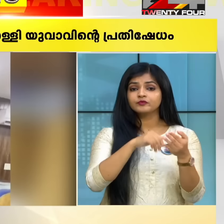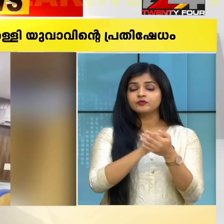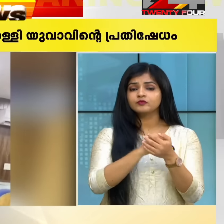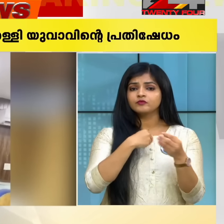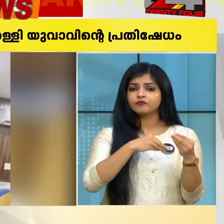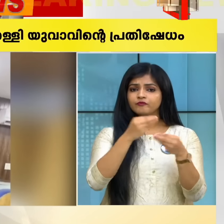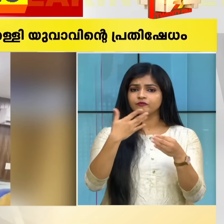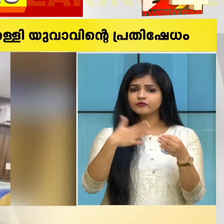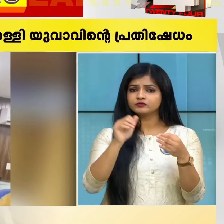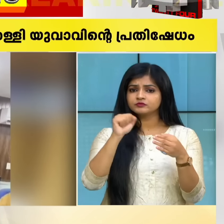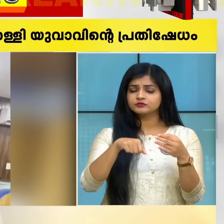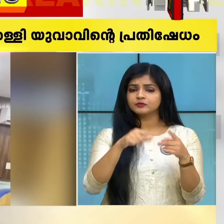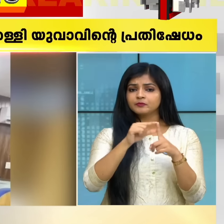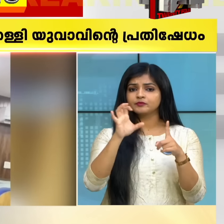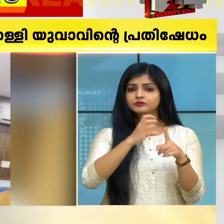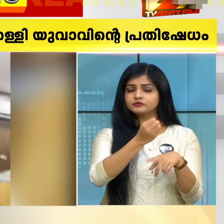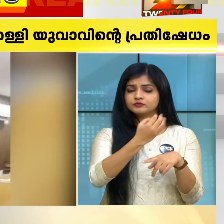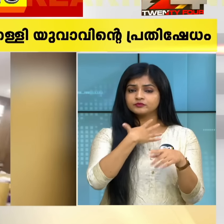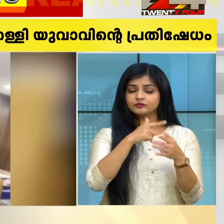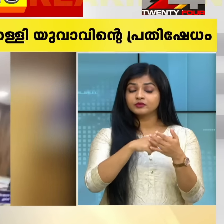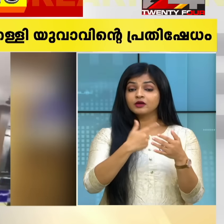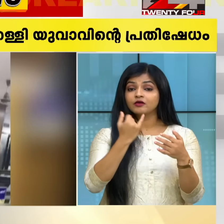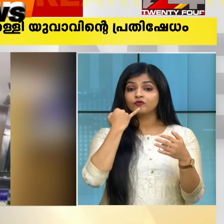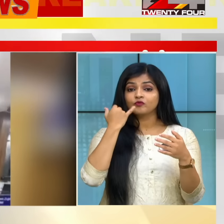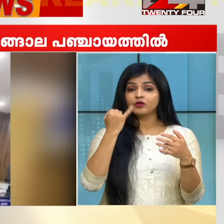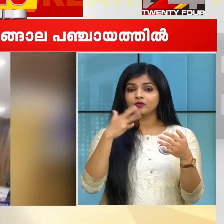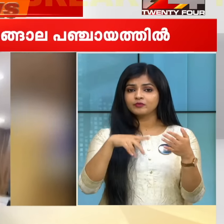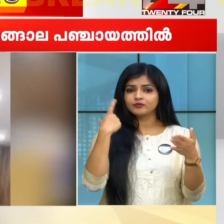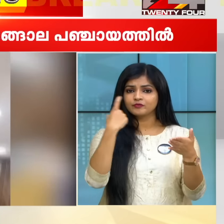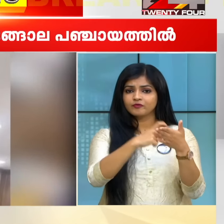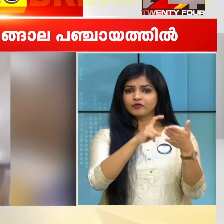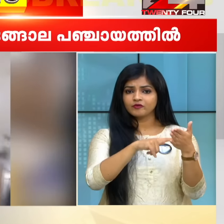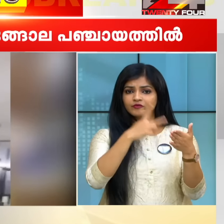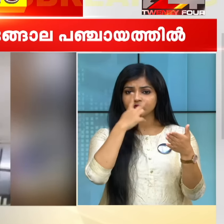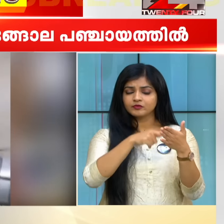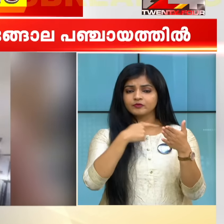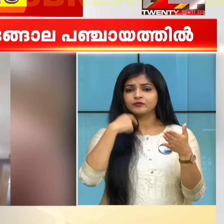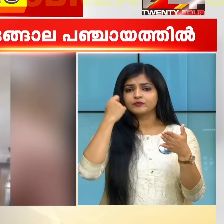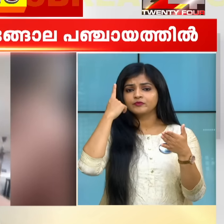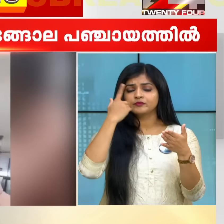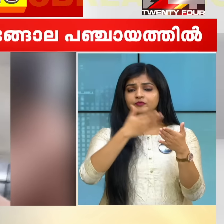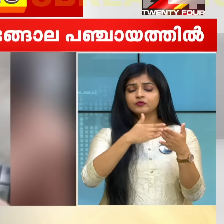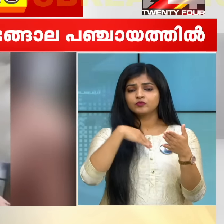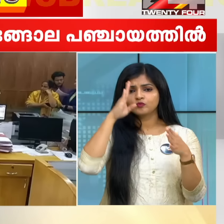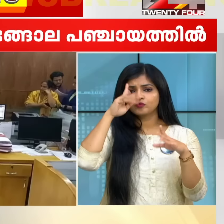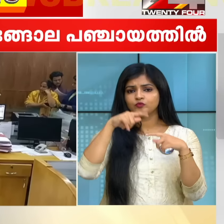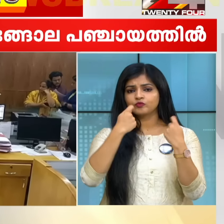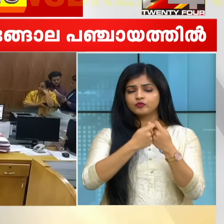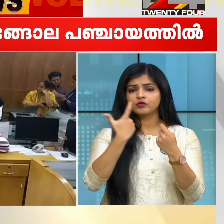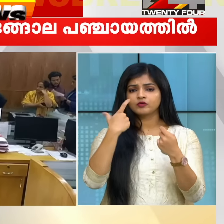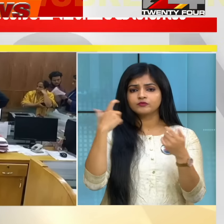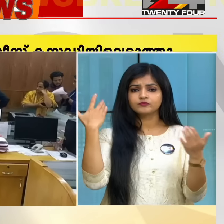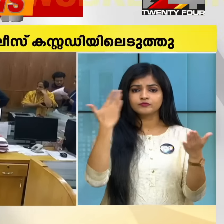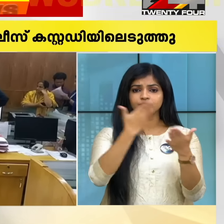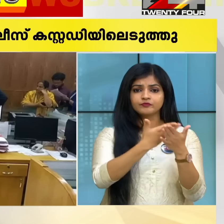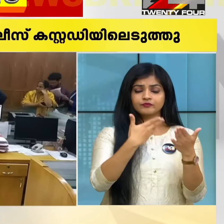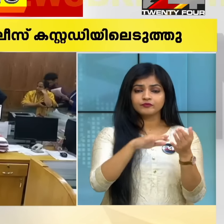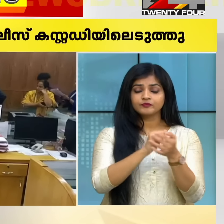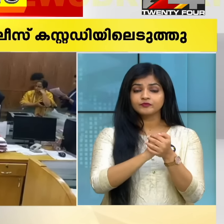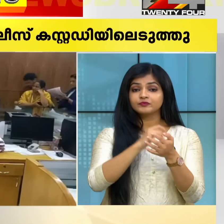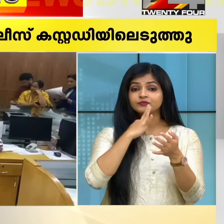ഈ അതിലെ ഇതുള്ളത് കൊണ്ട് മാത്രമാണ് ഞങ്ങൾ അതിൽ നിന്ന് വിട്ടുവയ്ക്കാൻ പറ്റിയത്. ഞങ്ങൾ അത് പ്രകാരം പോലീസ് സ്റ്റേഷനിൽ പരാതിപ്പെട്ടു. ഇപ്പൊ വേസ്റ്റ്